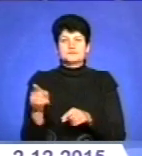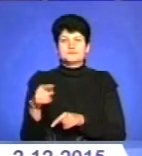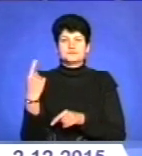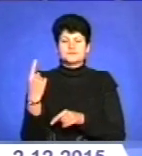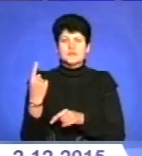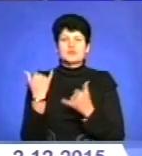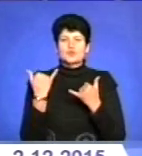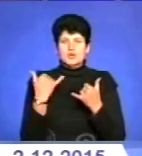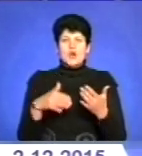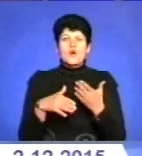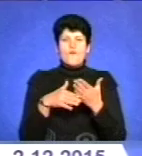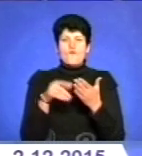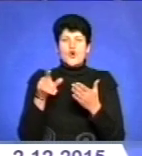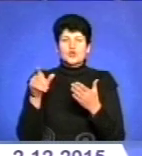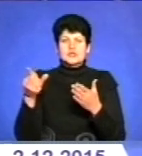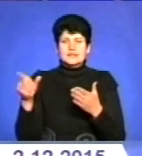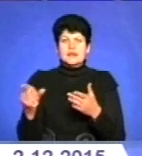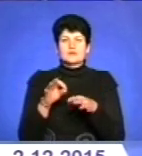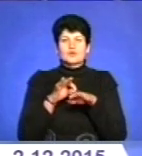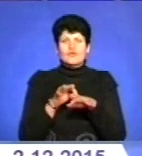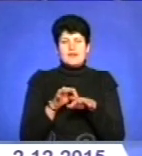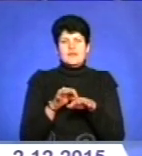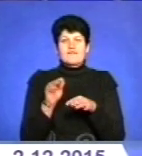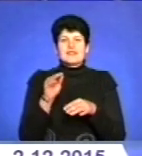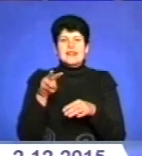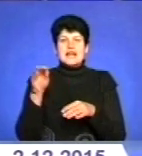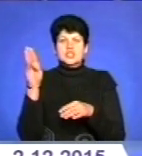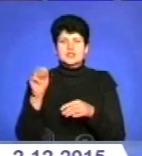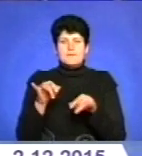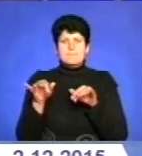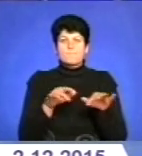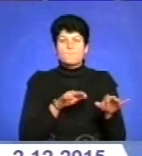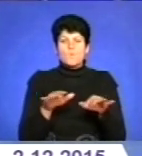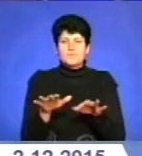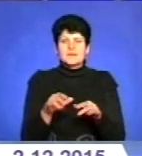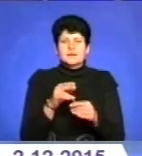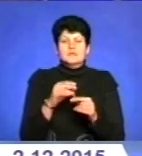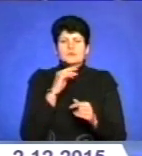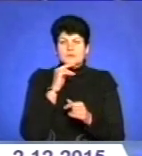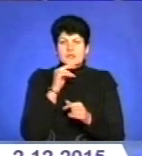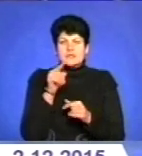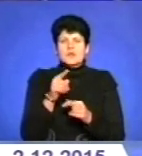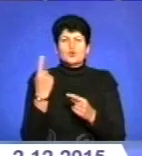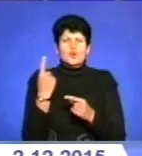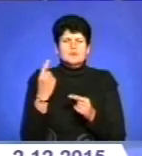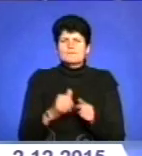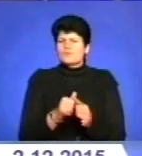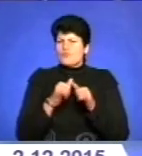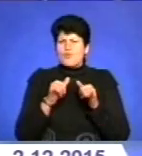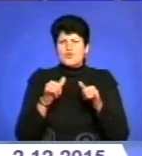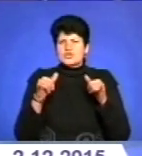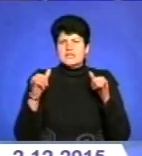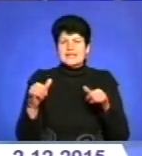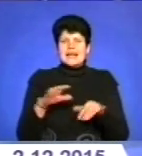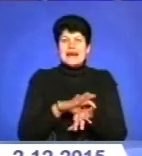волонтери організації «Відродження нації» провели символічний флешмоб та автопробіг, де застерегли від одного з найпоширеніших нині видів